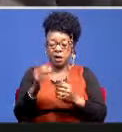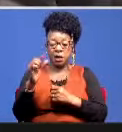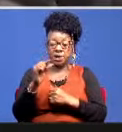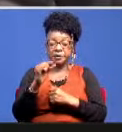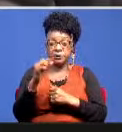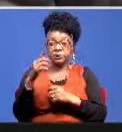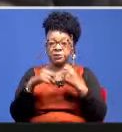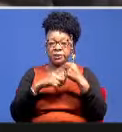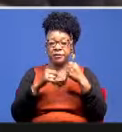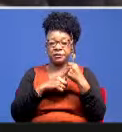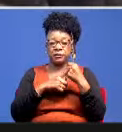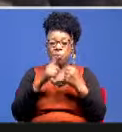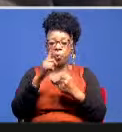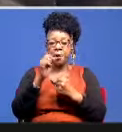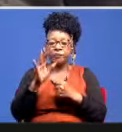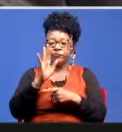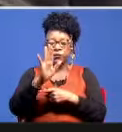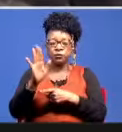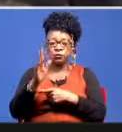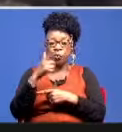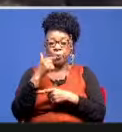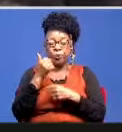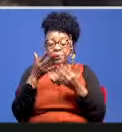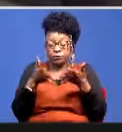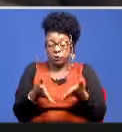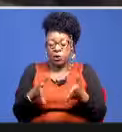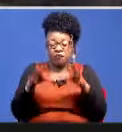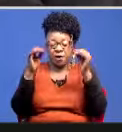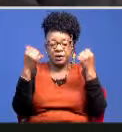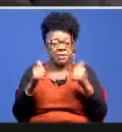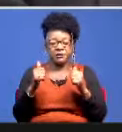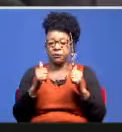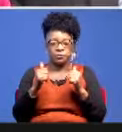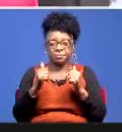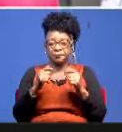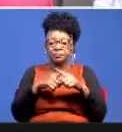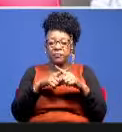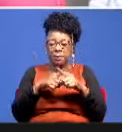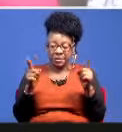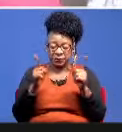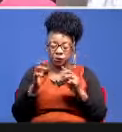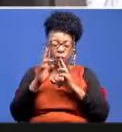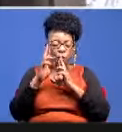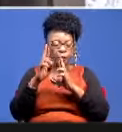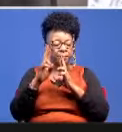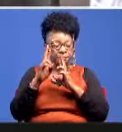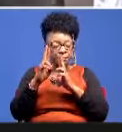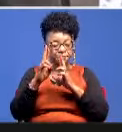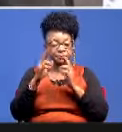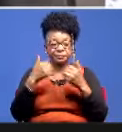Na ni mmoja wa wale ambao hata sasa bado patikana, lakini tuna matumaini ya kwamba